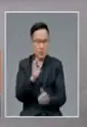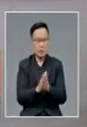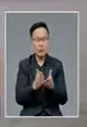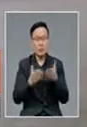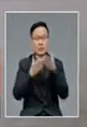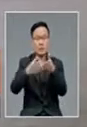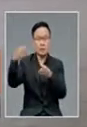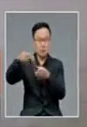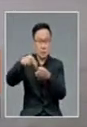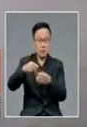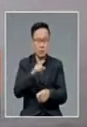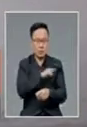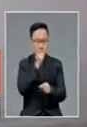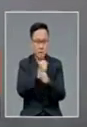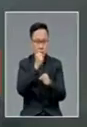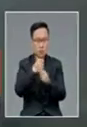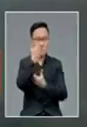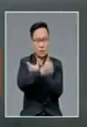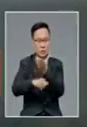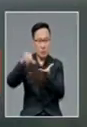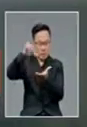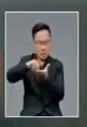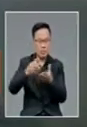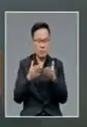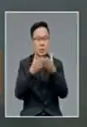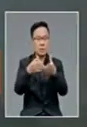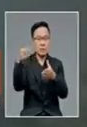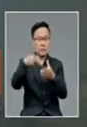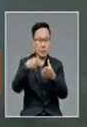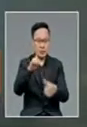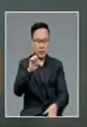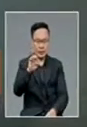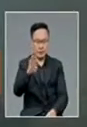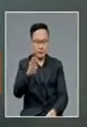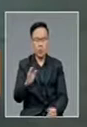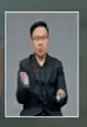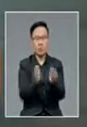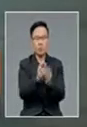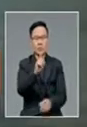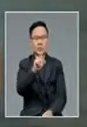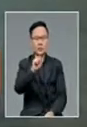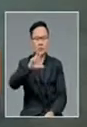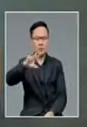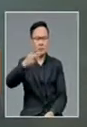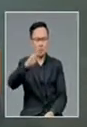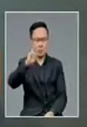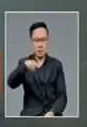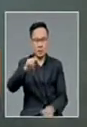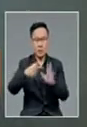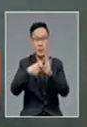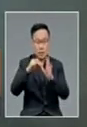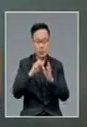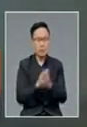การโดยบริษัทขนส่งน้ำมันชั้นนำของอิหร่านบรรทุกน้ำมันดิบชนิดเบา 136,000 ตันหรือว่าประมาณ1ล้านบาร์เรล